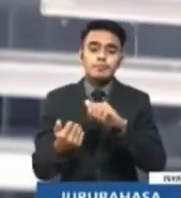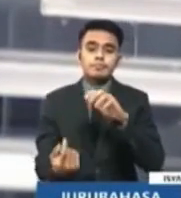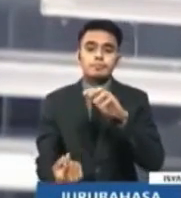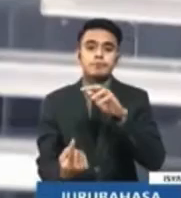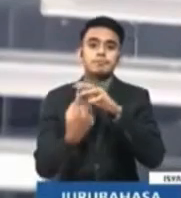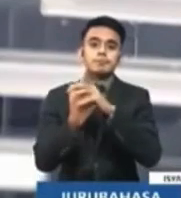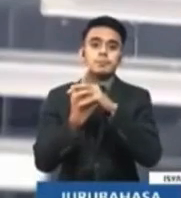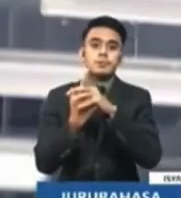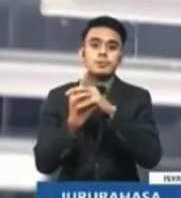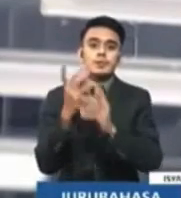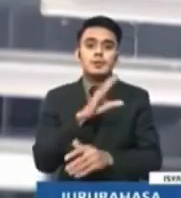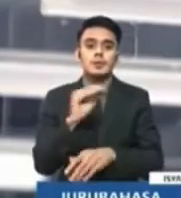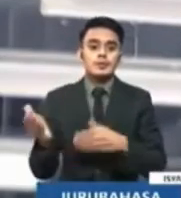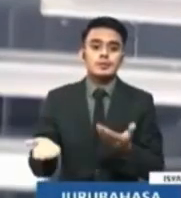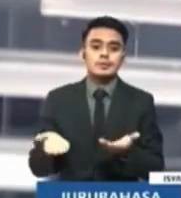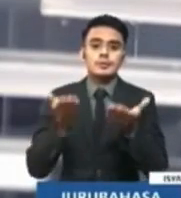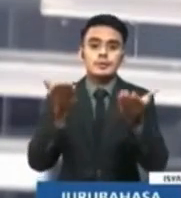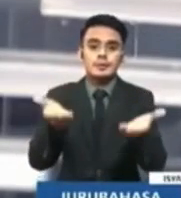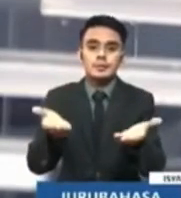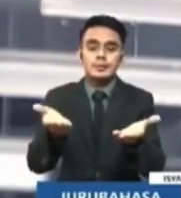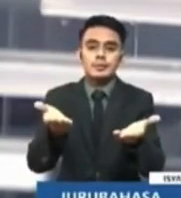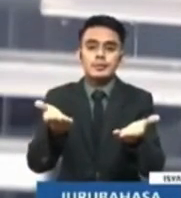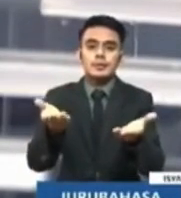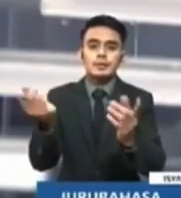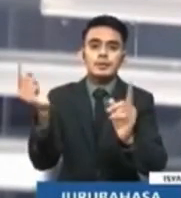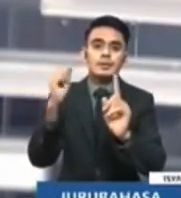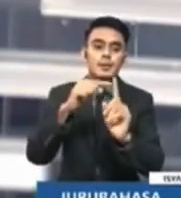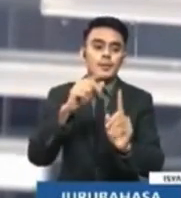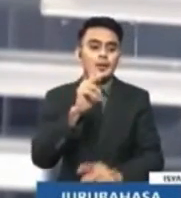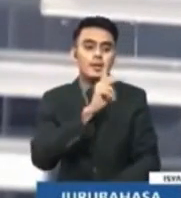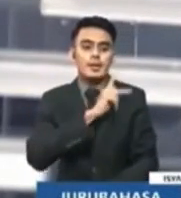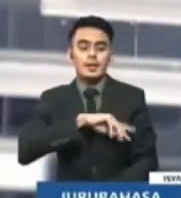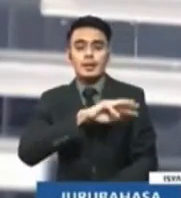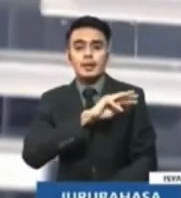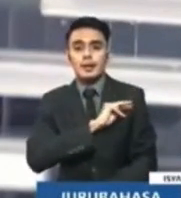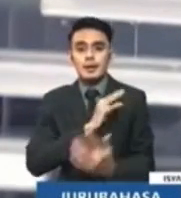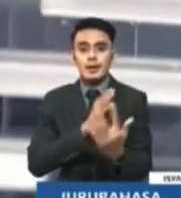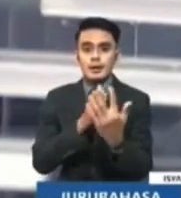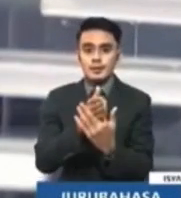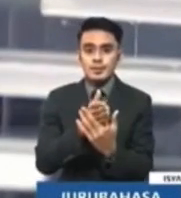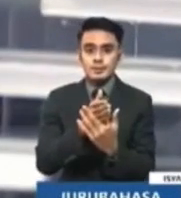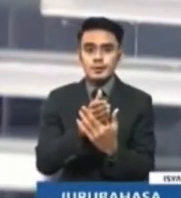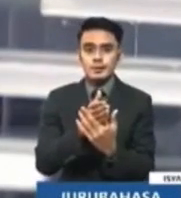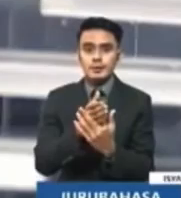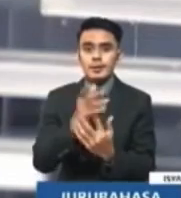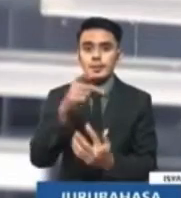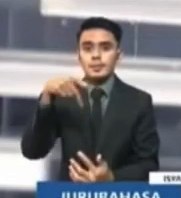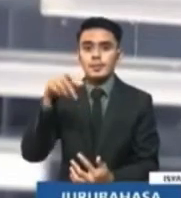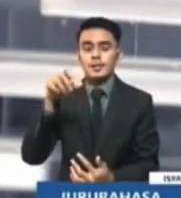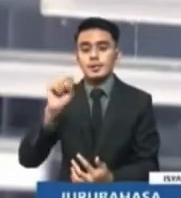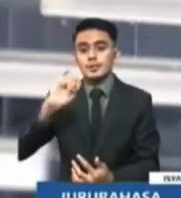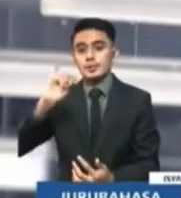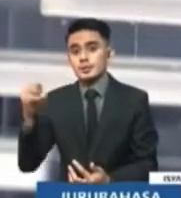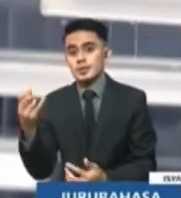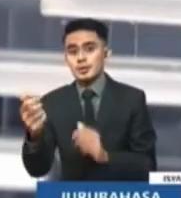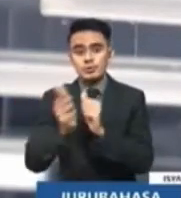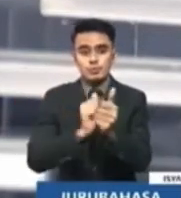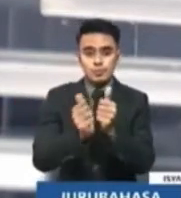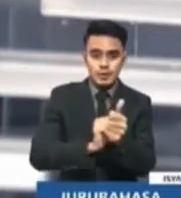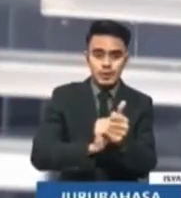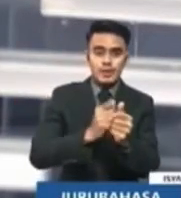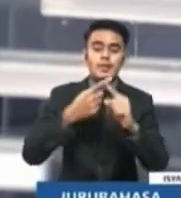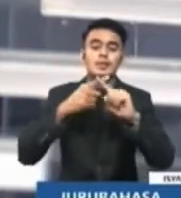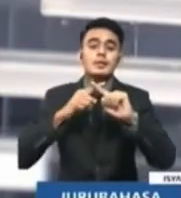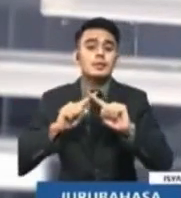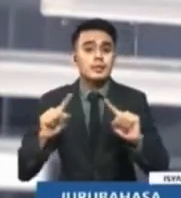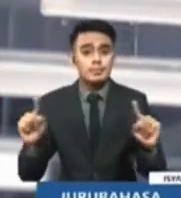diajukan diserahkan ataupun dipanjangkan kepada kementerian melalui Perseroan Jaya Sukan. Namun